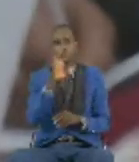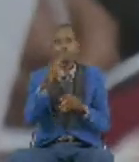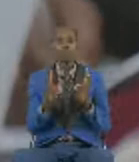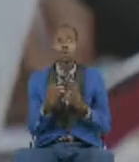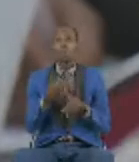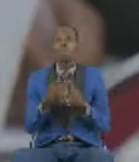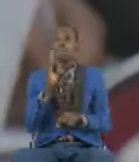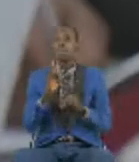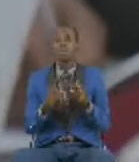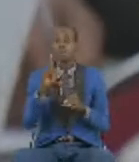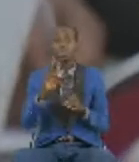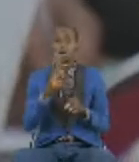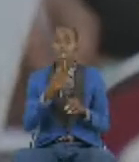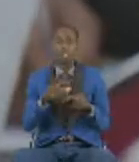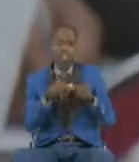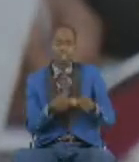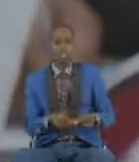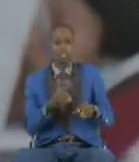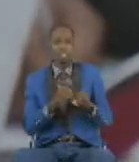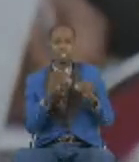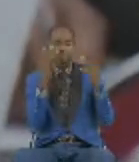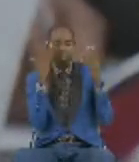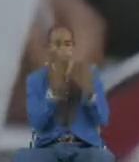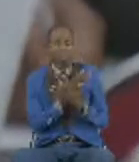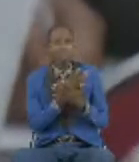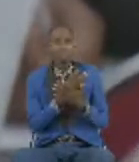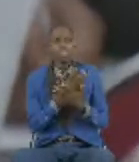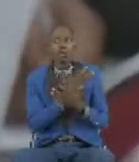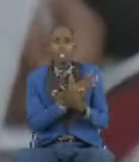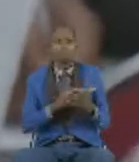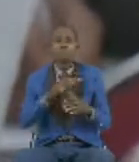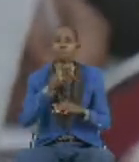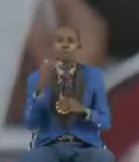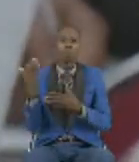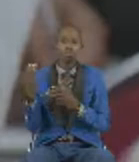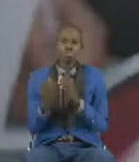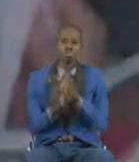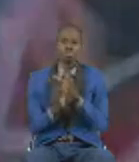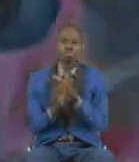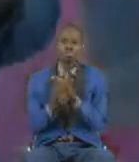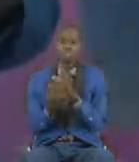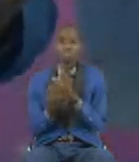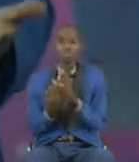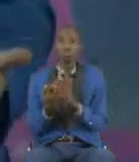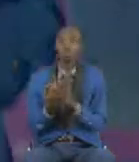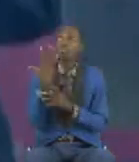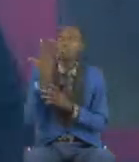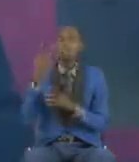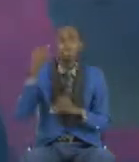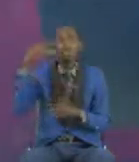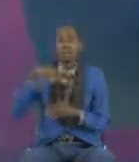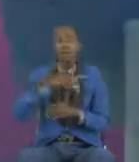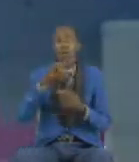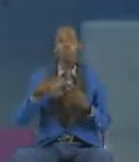si tu ne l'as pas, tu vas rester dans les ténèbres et tu ne sais pas là où allumer la parole. Clique là-bas et la